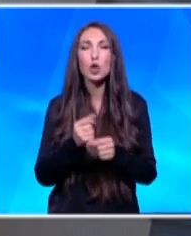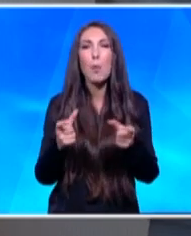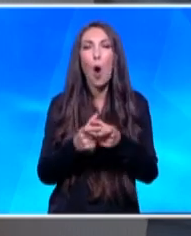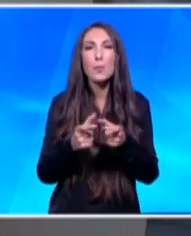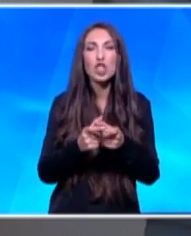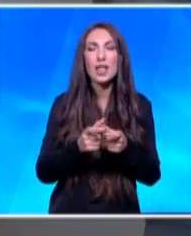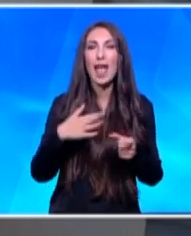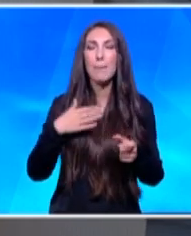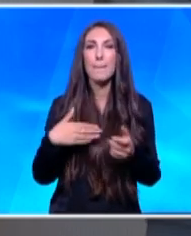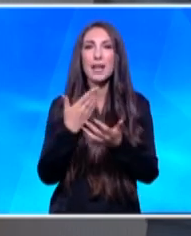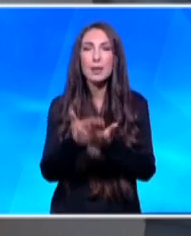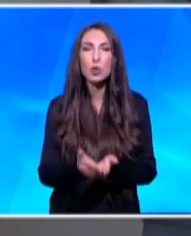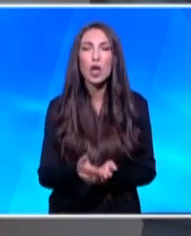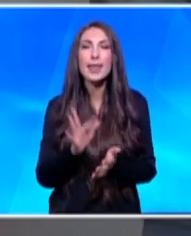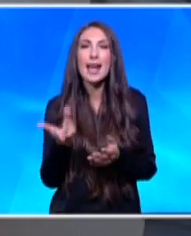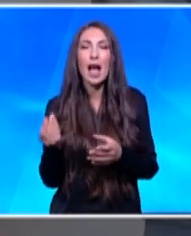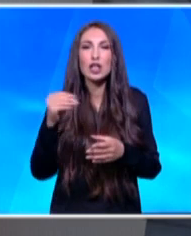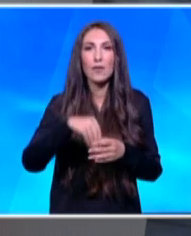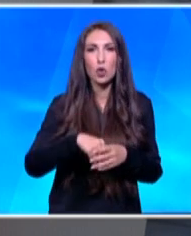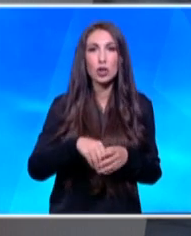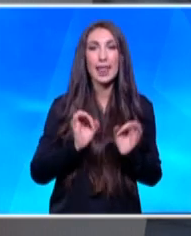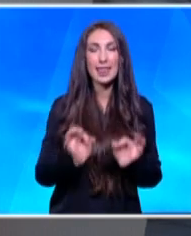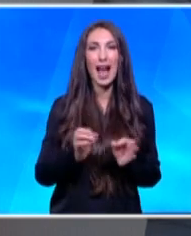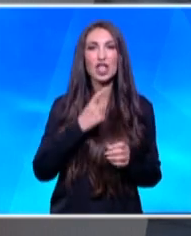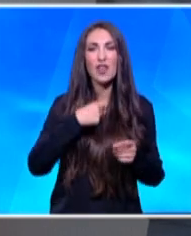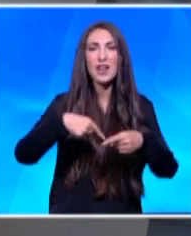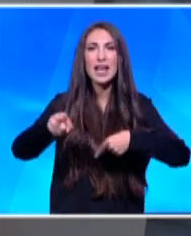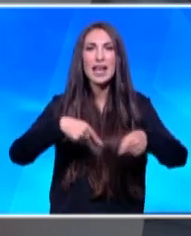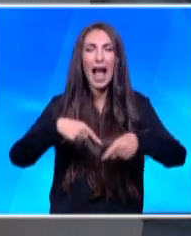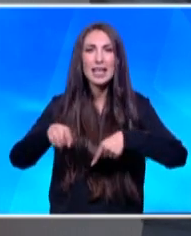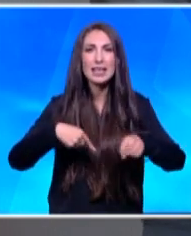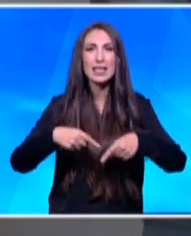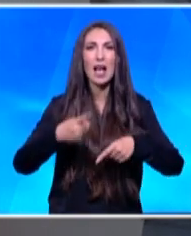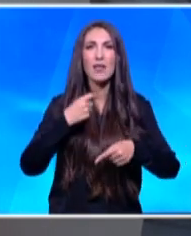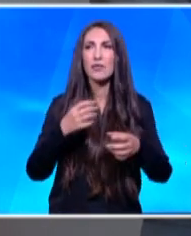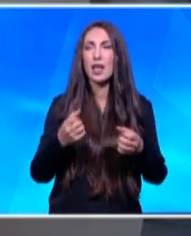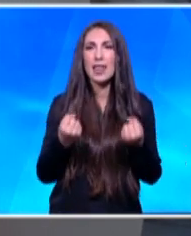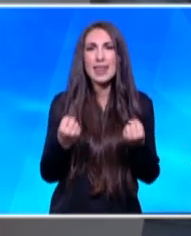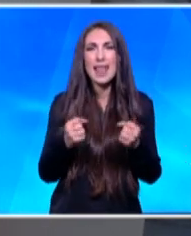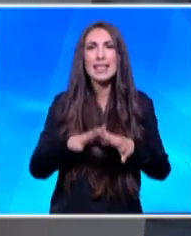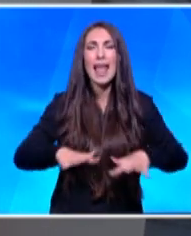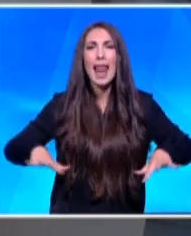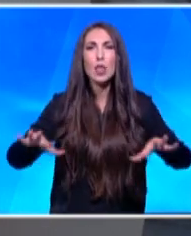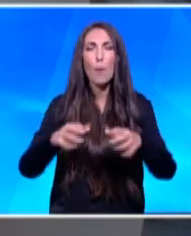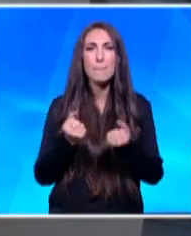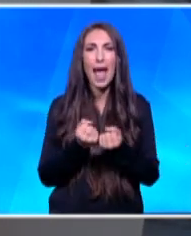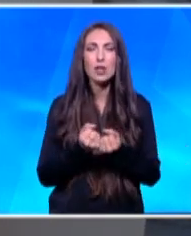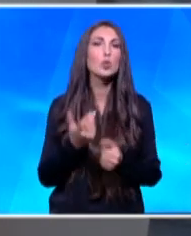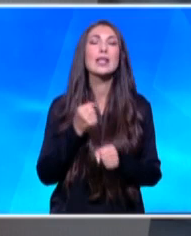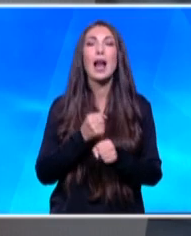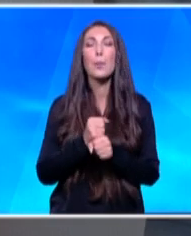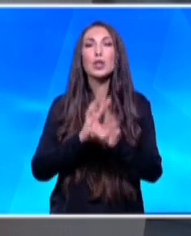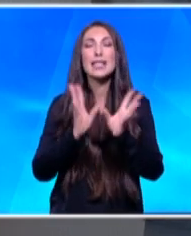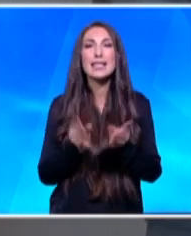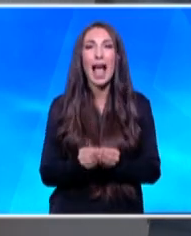имат предложения как да се включат, така че в градска, в среда, в населените места да работят